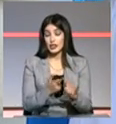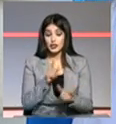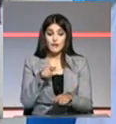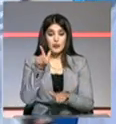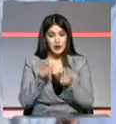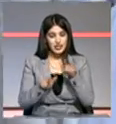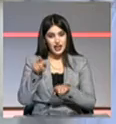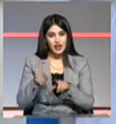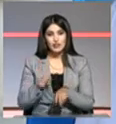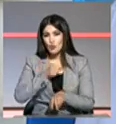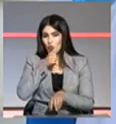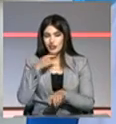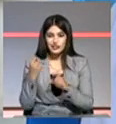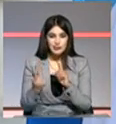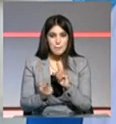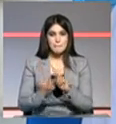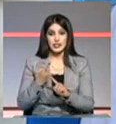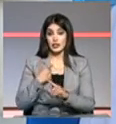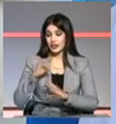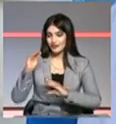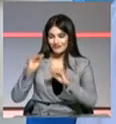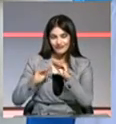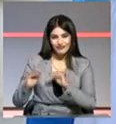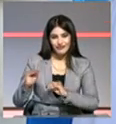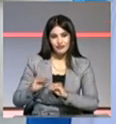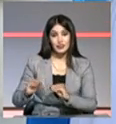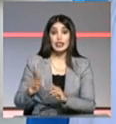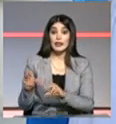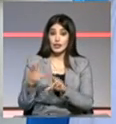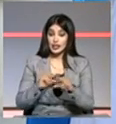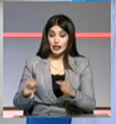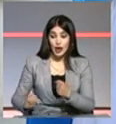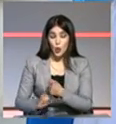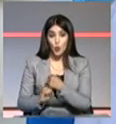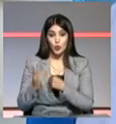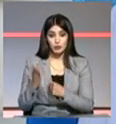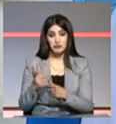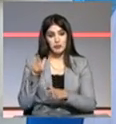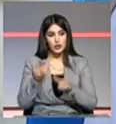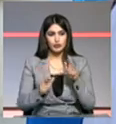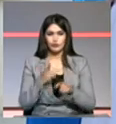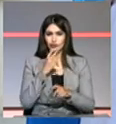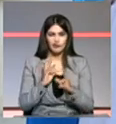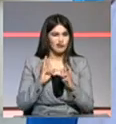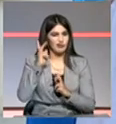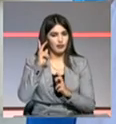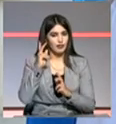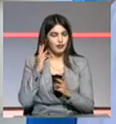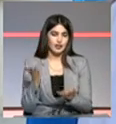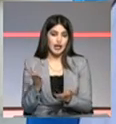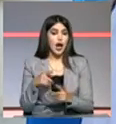خاصة جدا اللي يلزمنا نتعاملوا معاهم، فما زادة اللي ما ينجموش ما عندهمش وصعبات